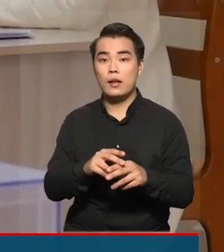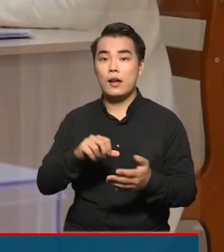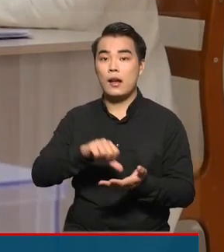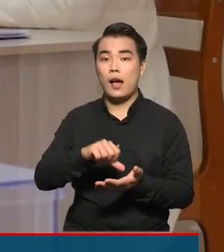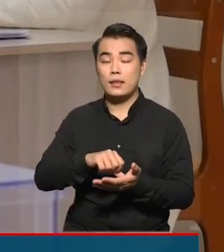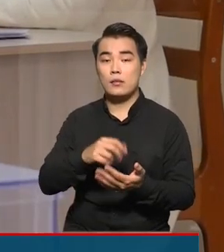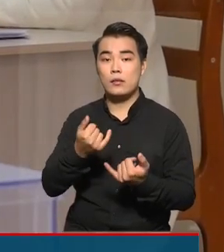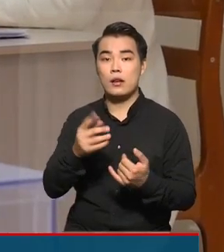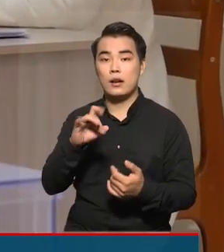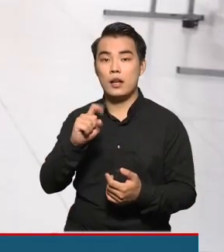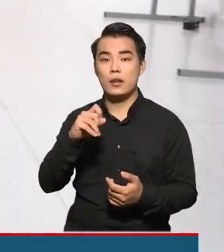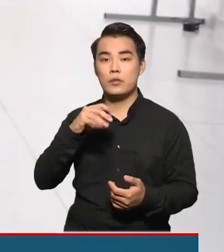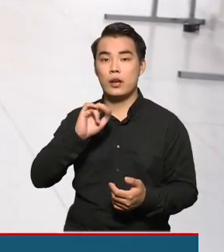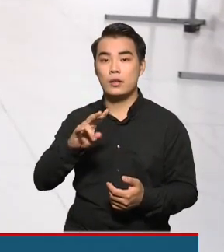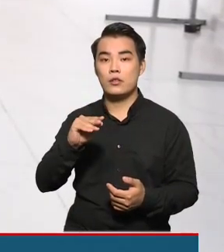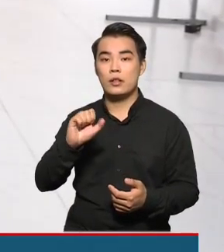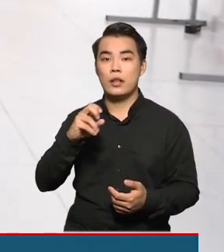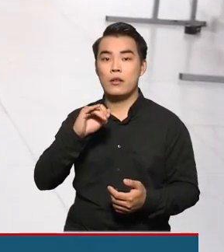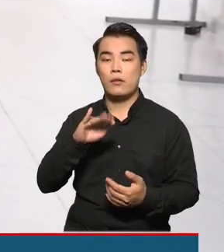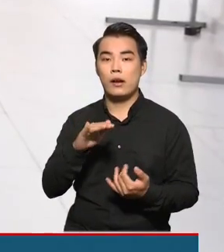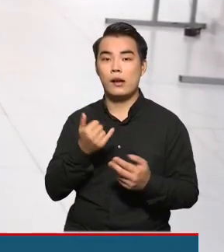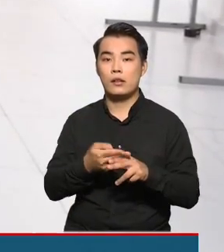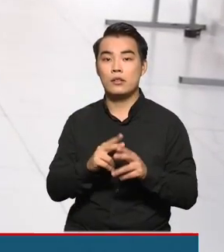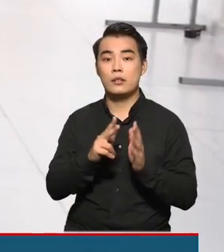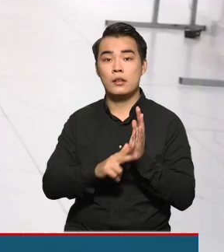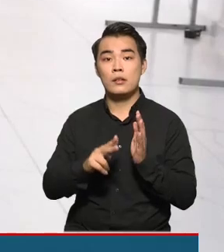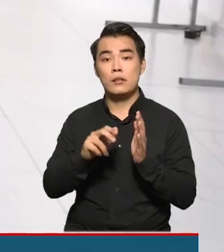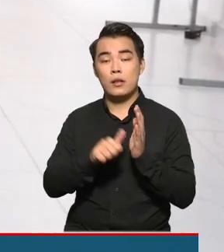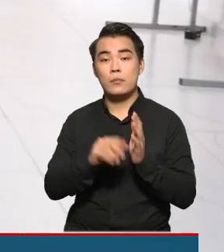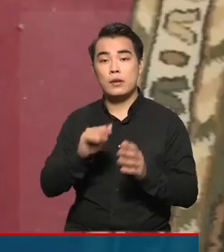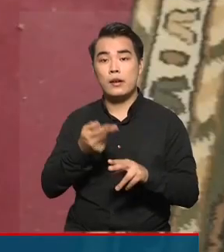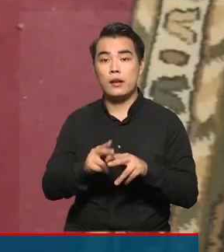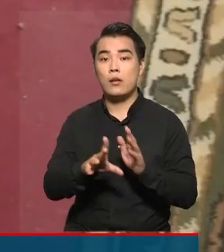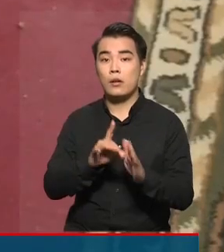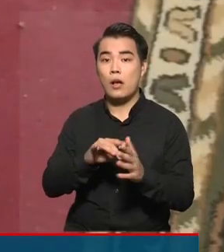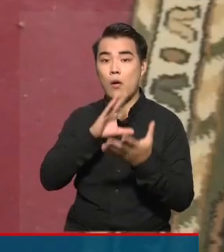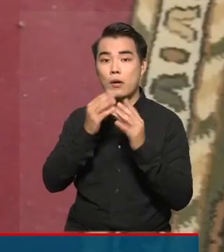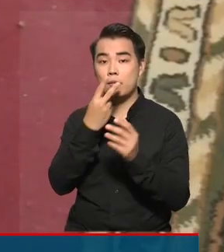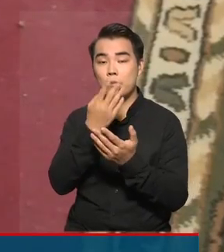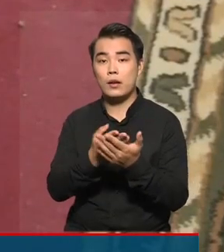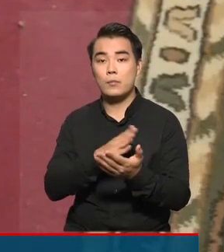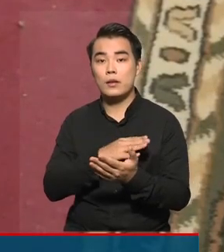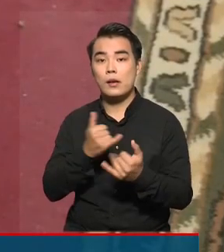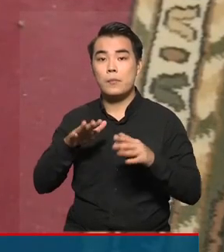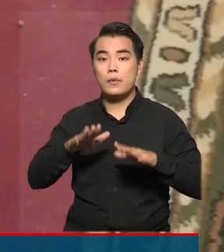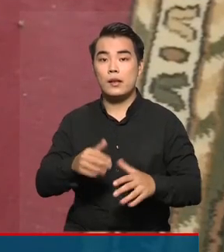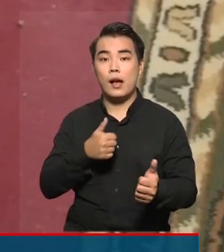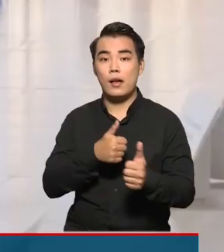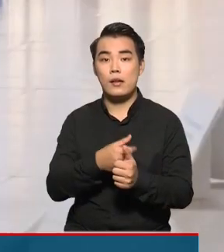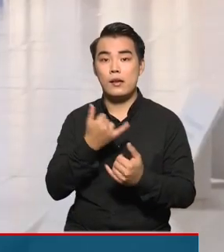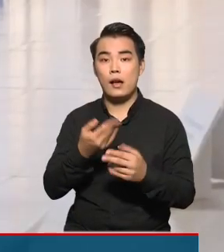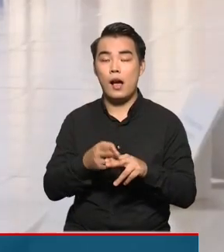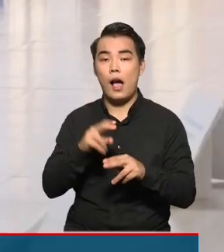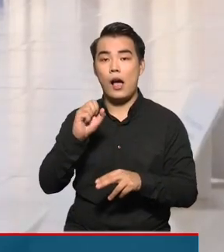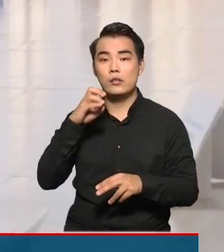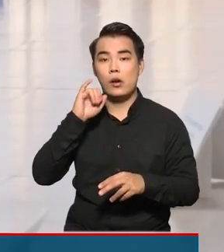Рахымжан Шалбаев 8556 дауыс жинап жеңіске жетті. Ол бұған дейін аудан әкімі орынбасары қызметін атқарған. Бейнеу Ақтаудан